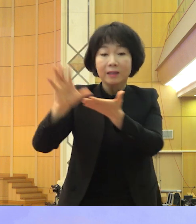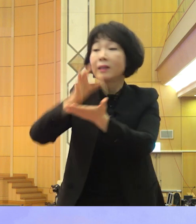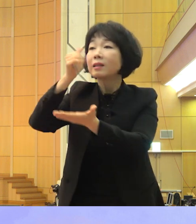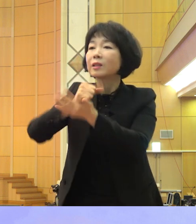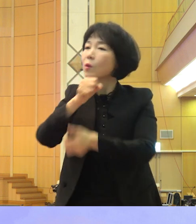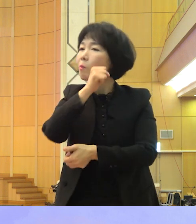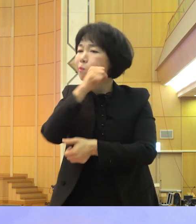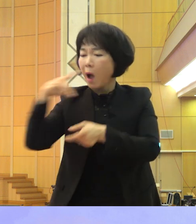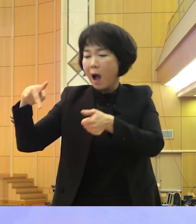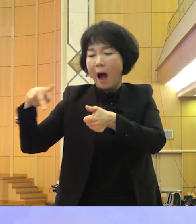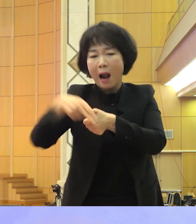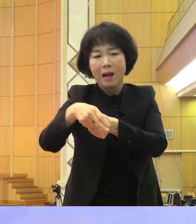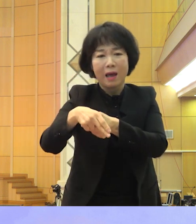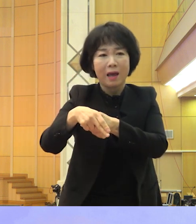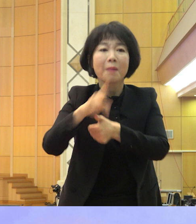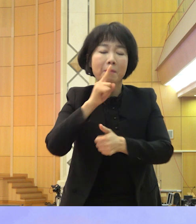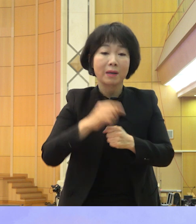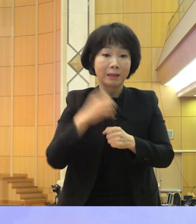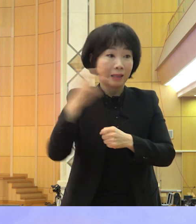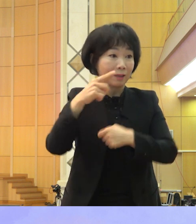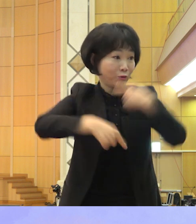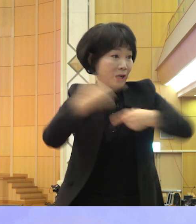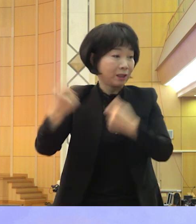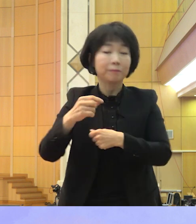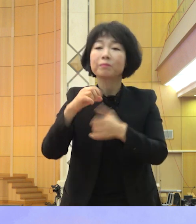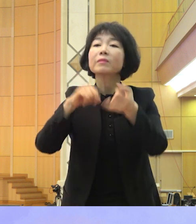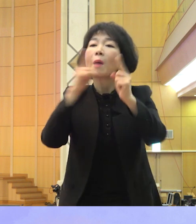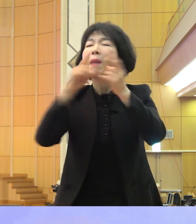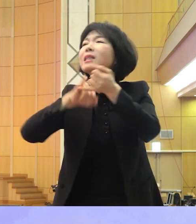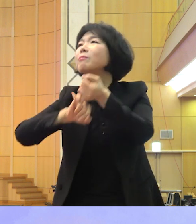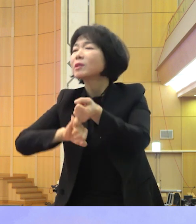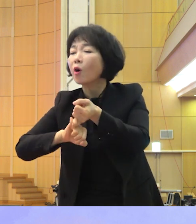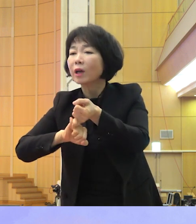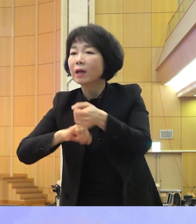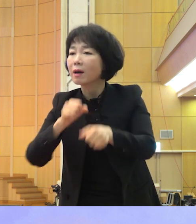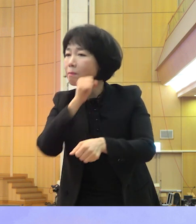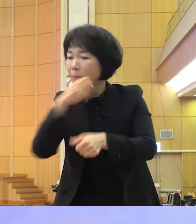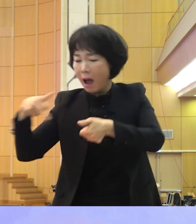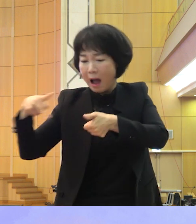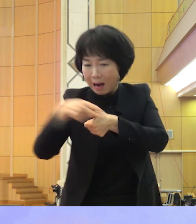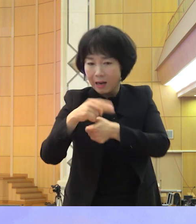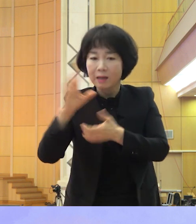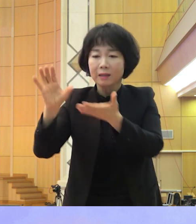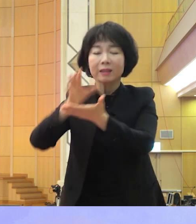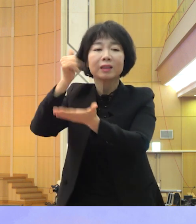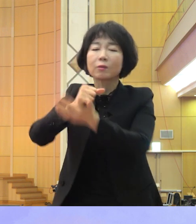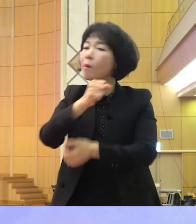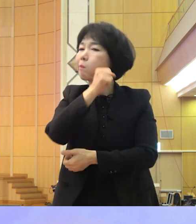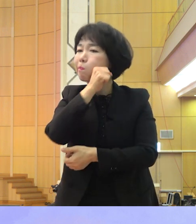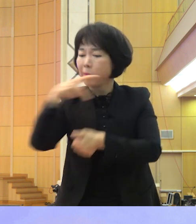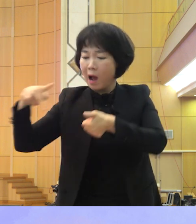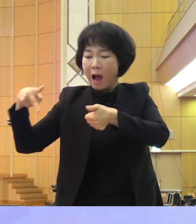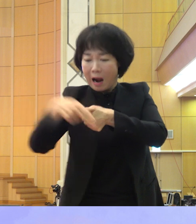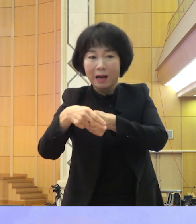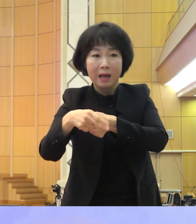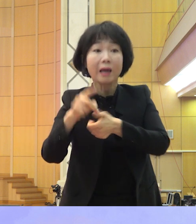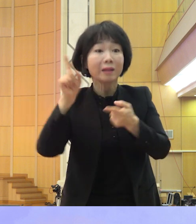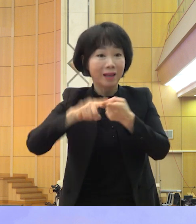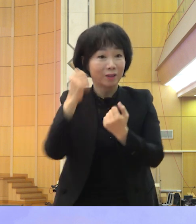그리스도의 할례. 다시 한번 언약의 할례, 그리스도의 할례.